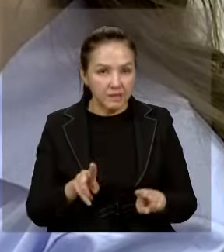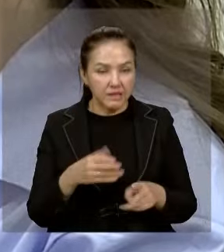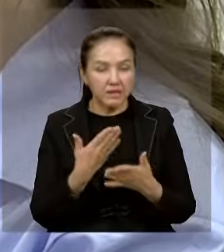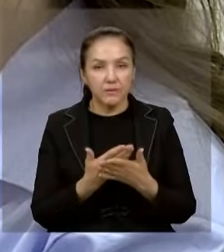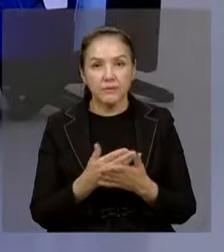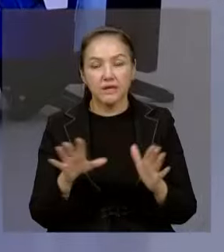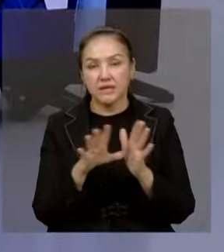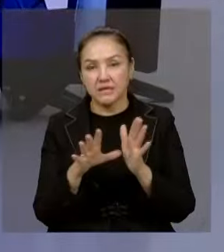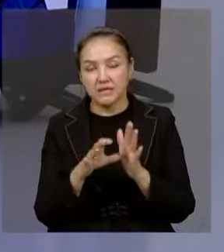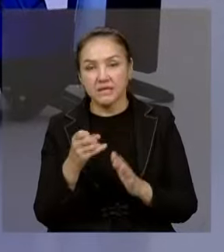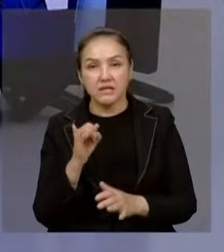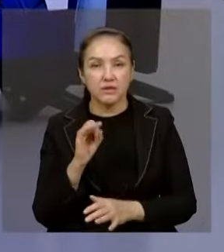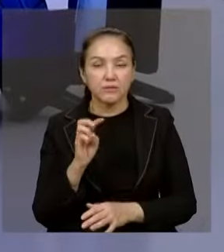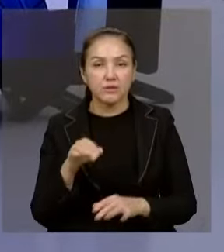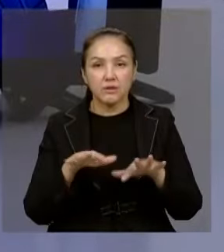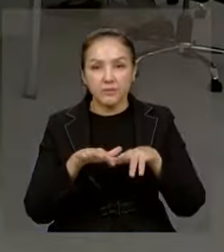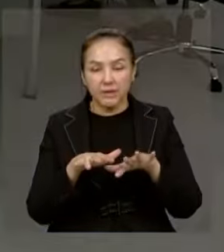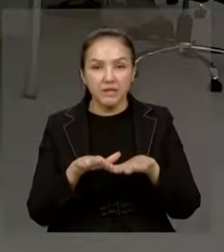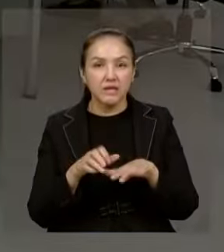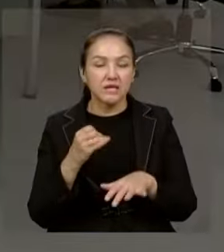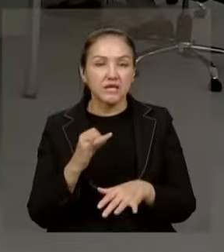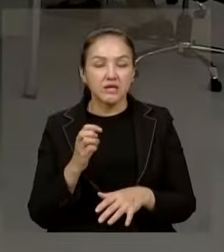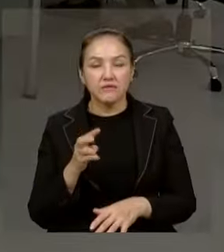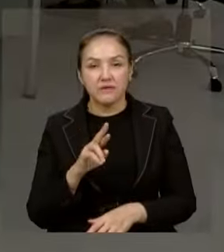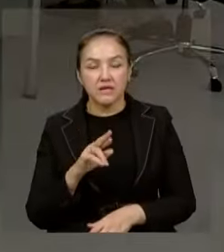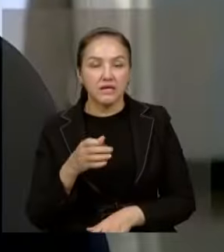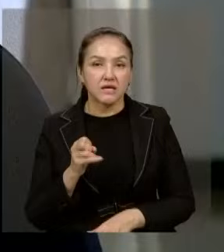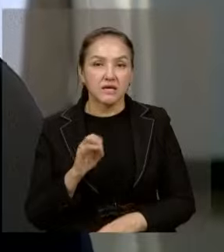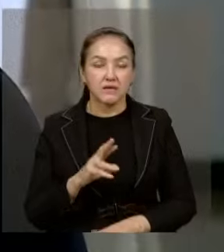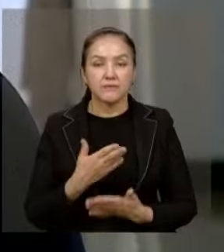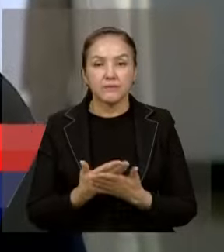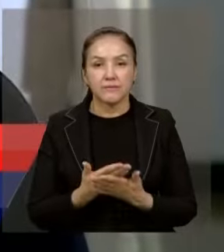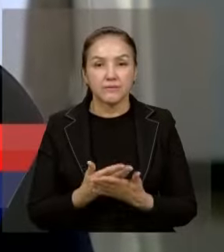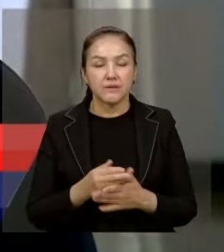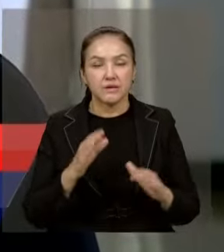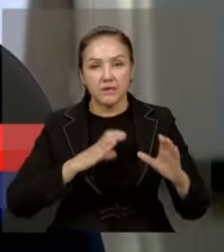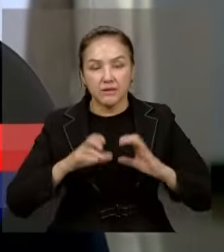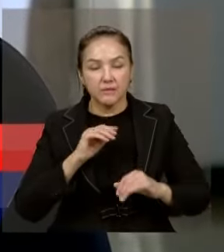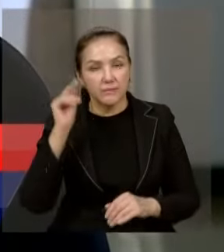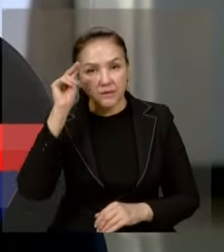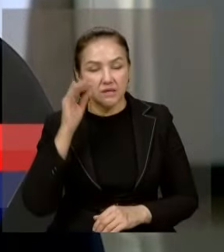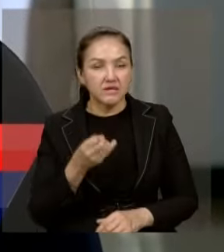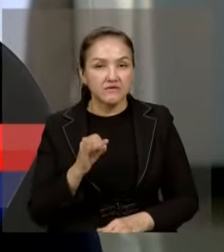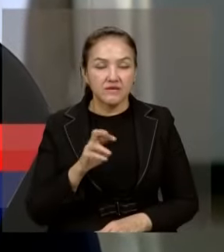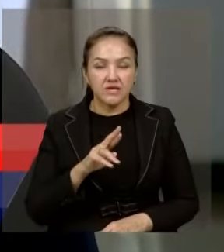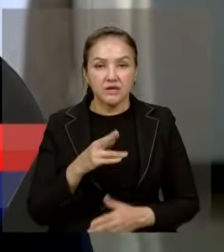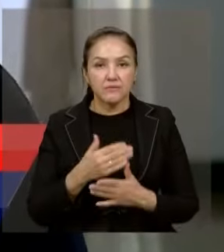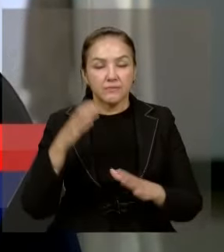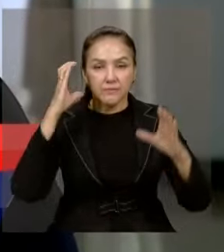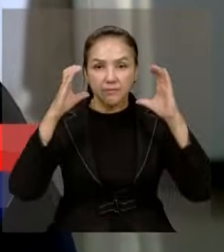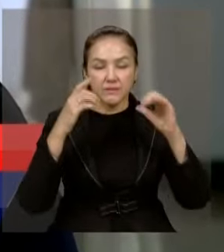именно электроэнергетика компьютерная и нефтяная инженерия Я как студен Обучайся на специальности нефтяной инженерии в